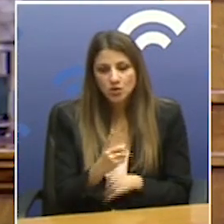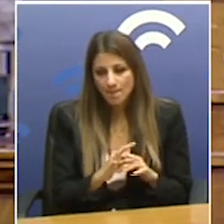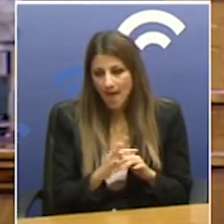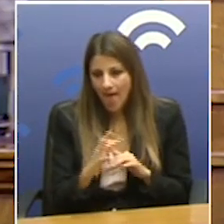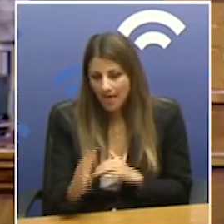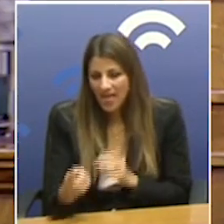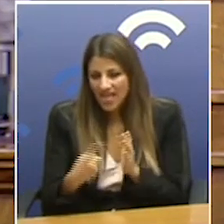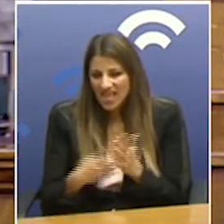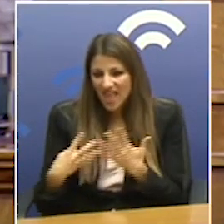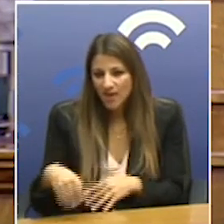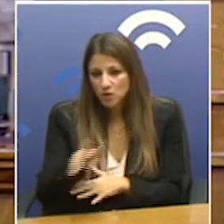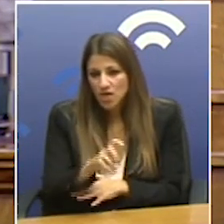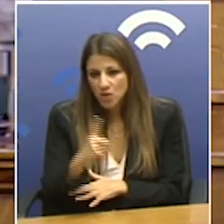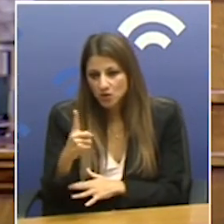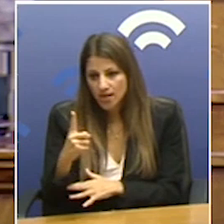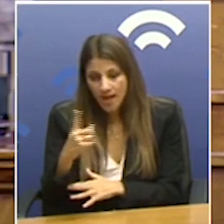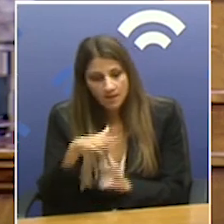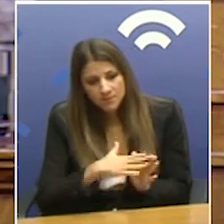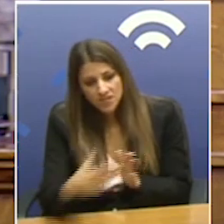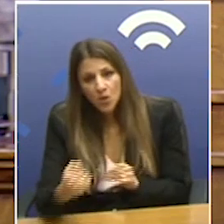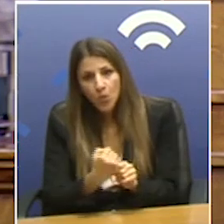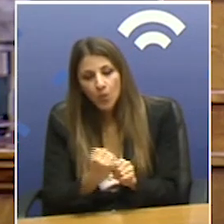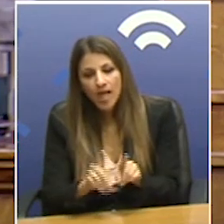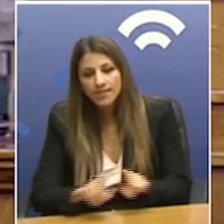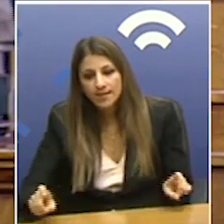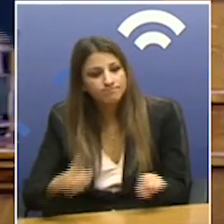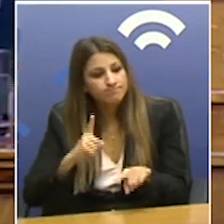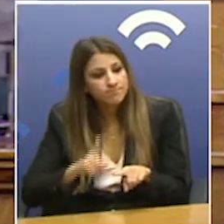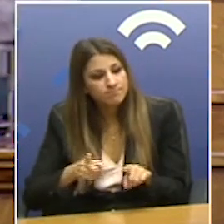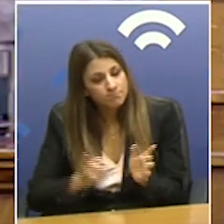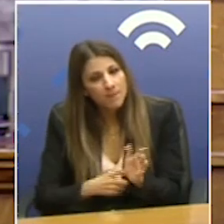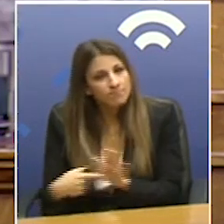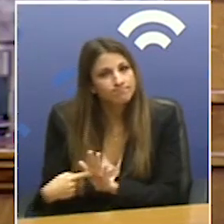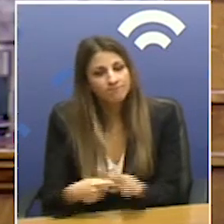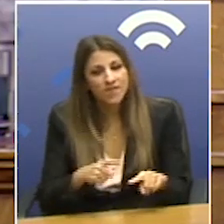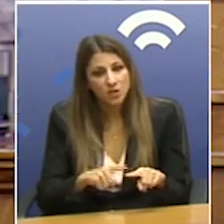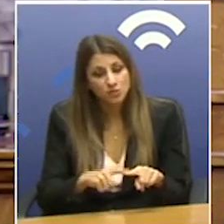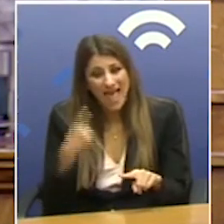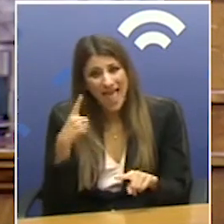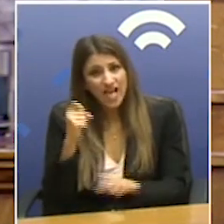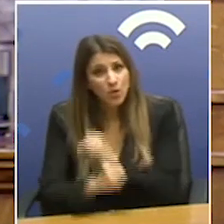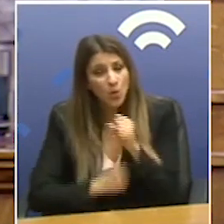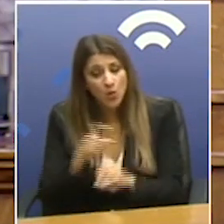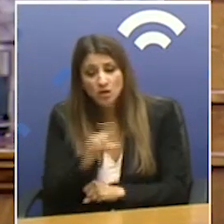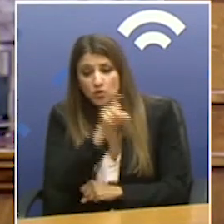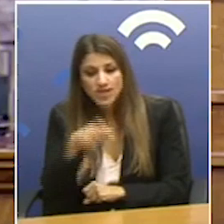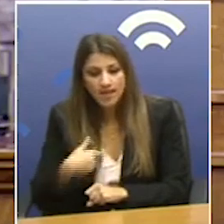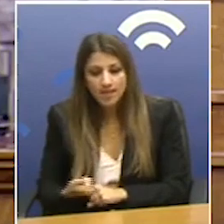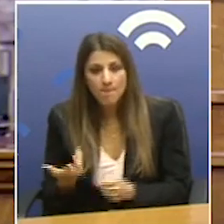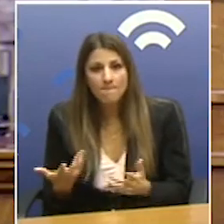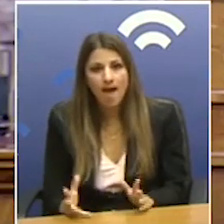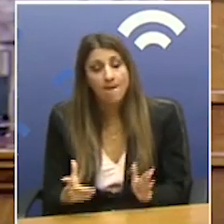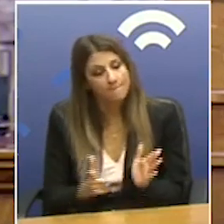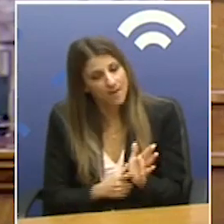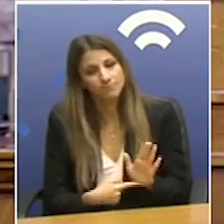1821 μέχρι το 1929, αλλά τι έκανε η Ελλάδα εις ένα αιώνα ελεύθερης ζωής. Αναδρομικά